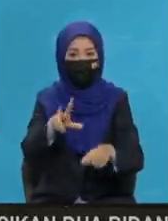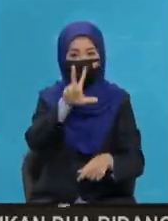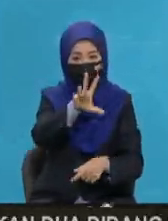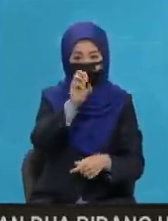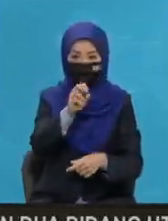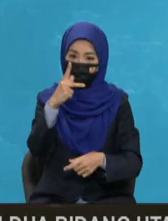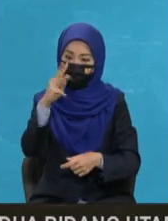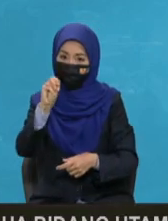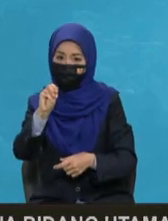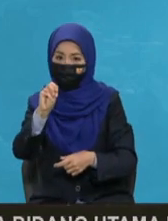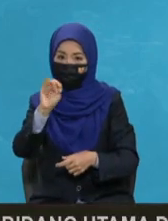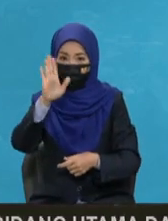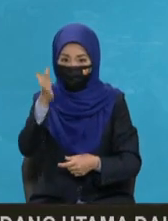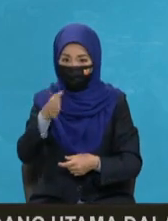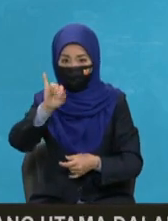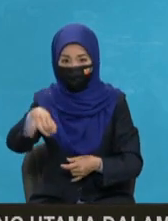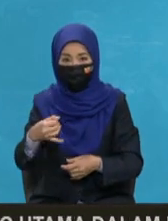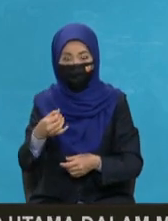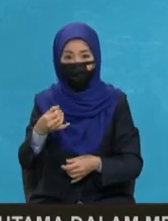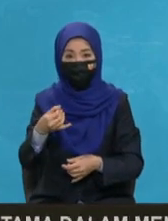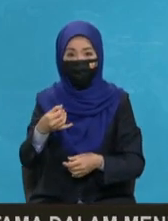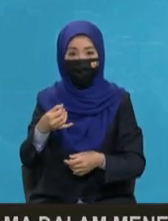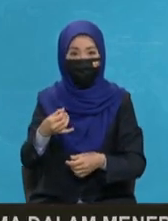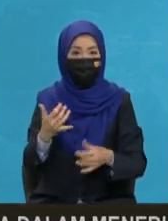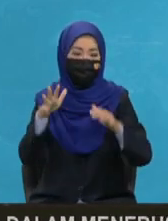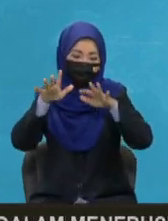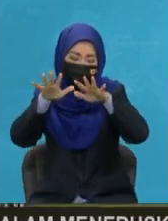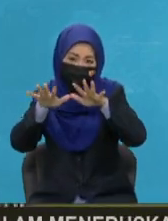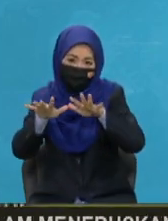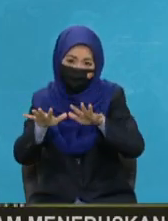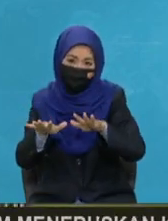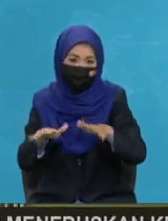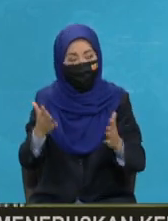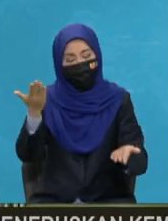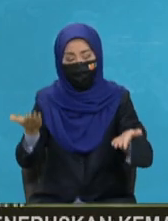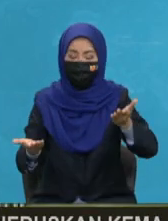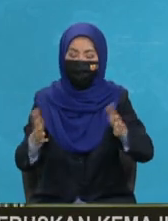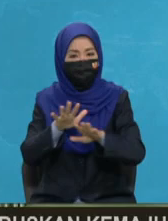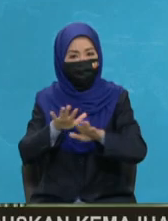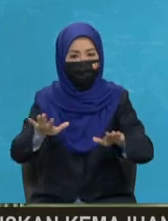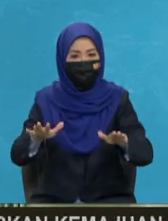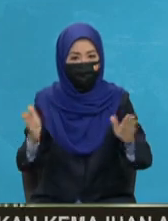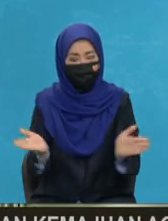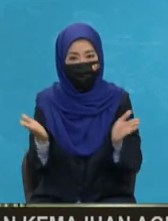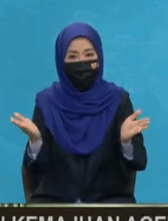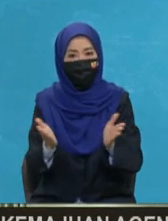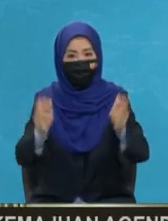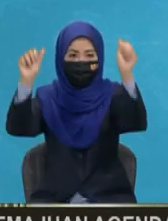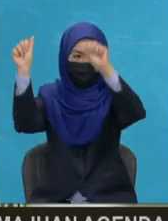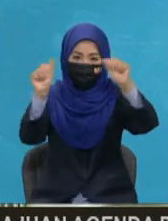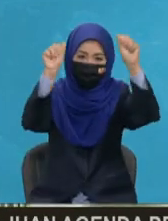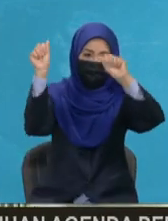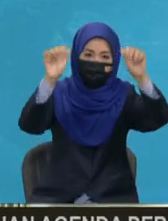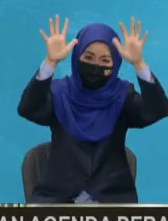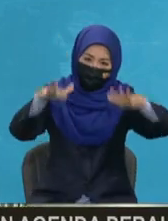30 kilometer sejam keadaan atmosfera yang lembab dan tidak stabil telah menggalakkan pembentukan awan-awan